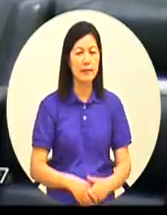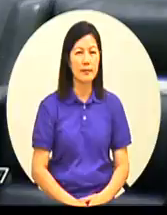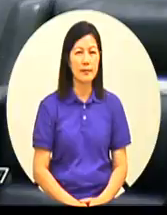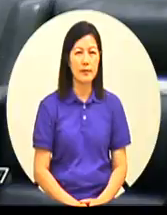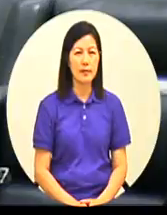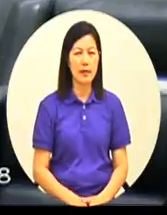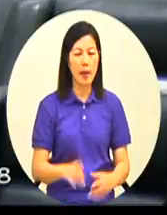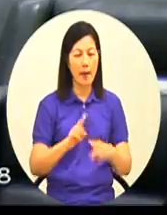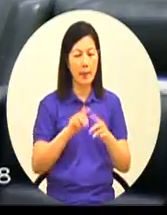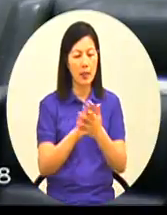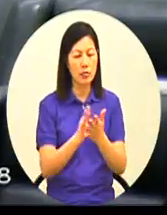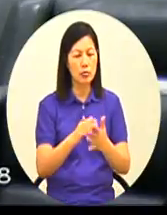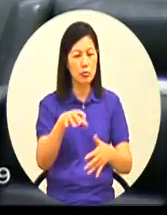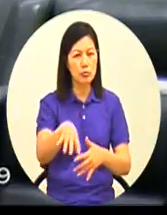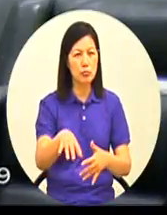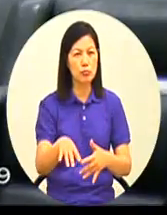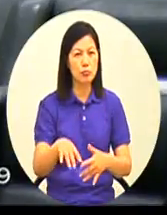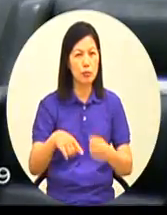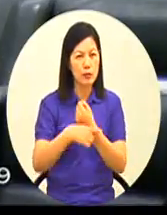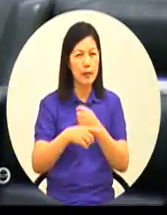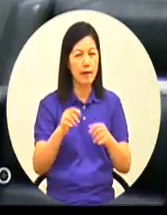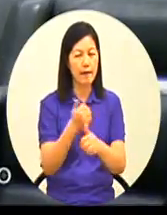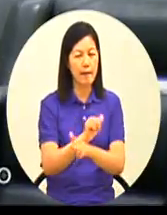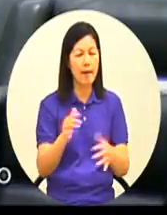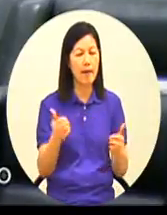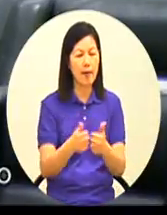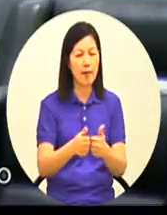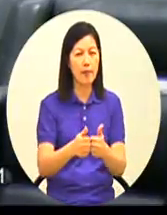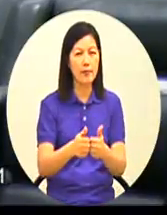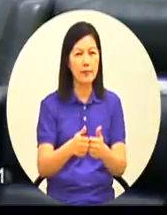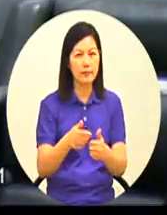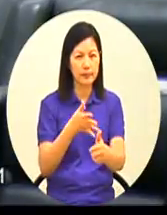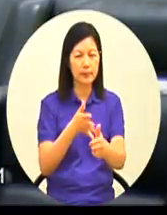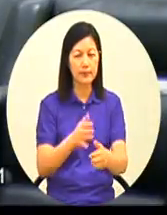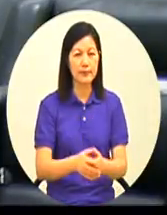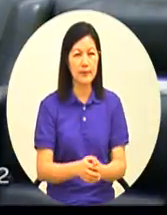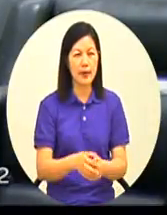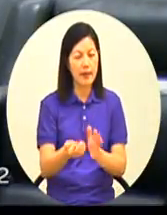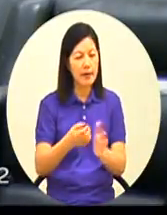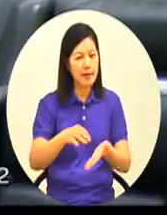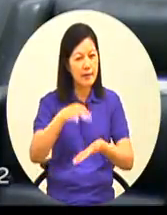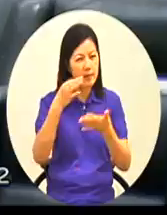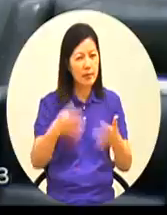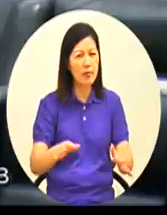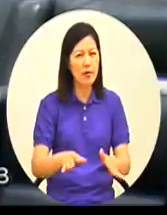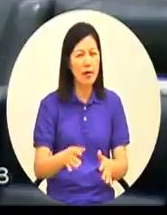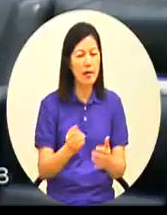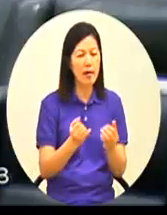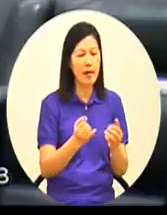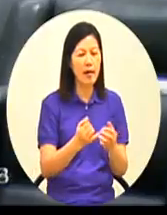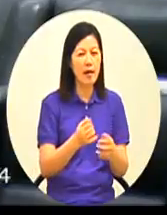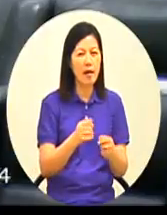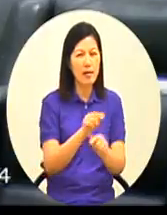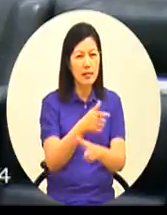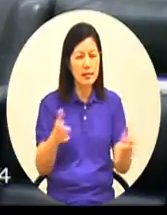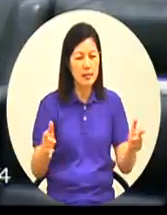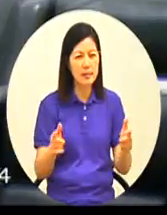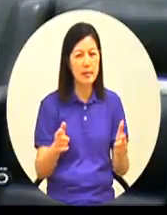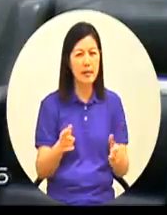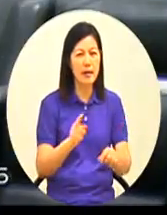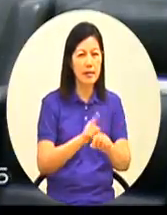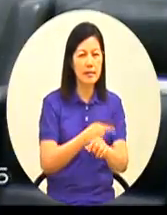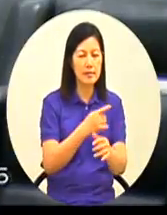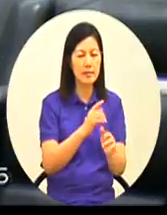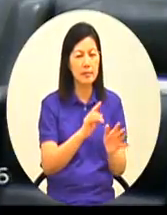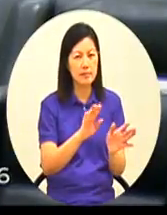秘书处、人事处，还有我们的研考会。那我想针对哦，刚刚其实一直在讲这个多元性别的问题。那我针对我们刚刚